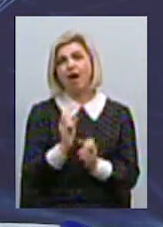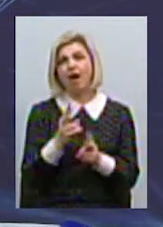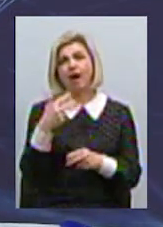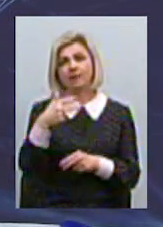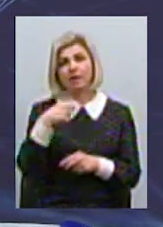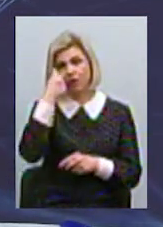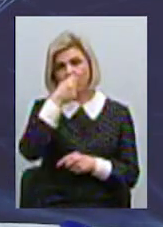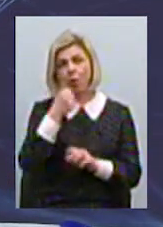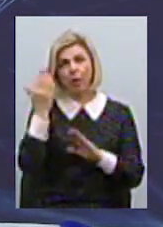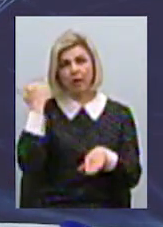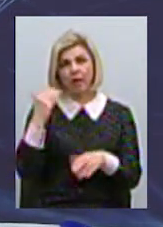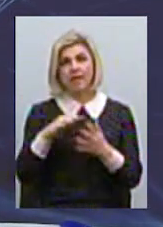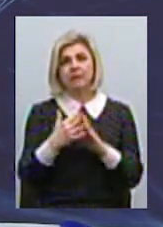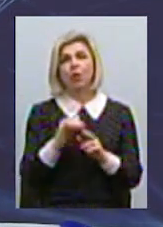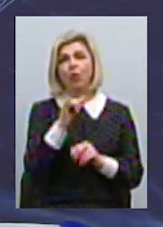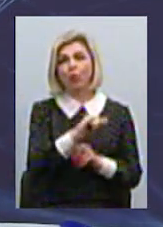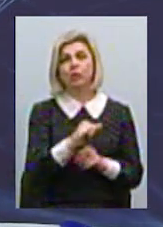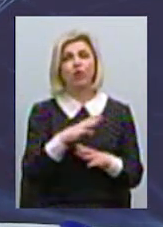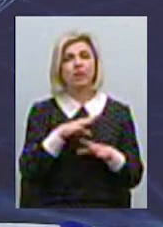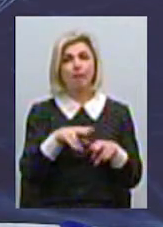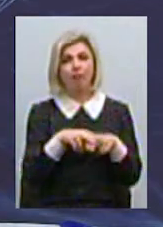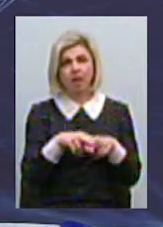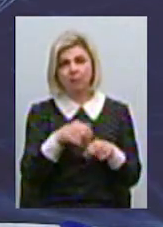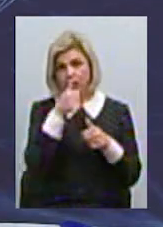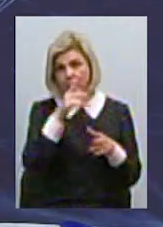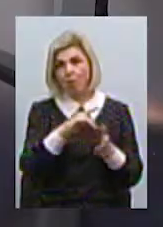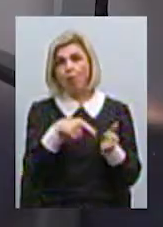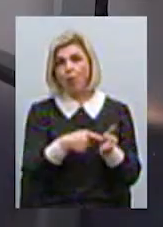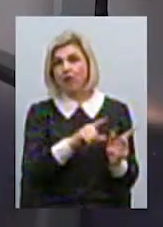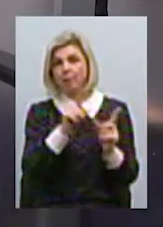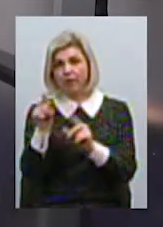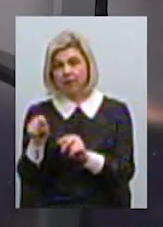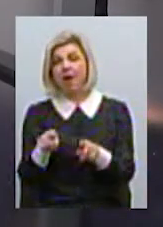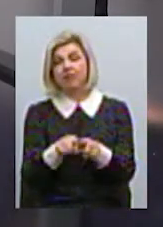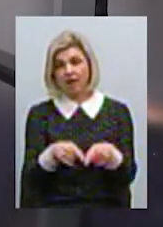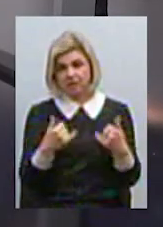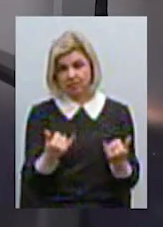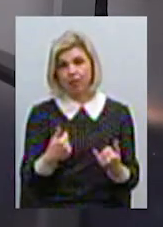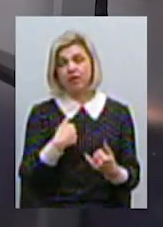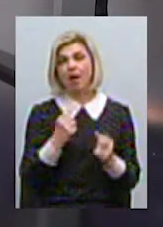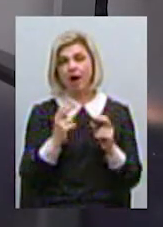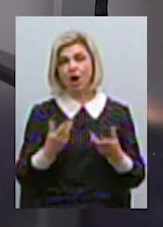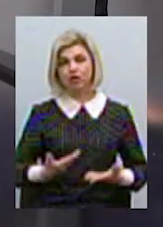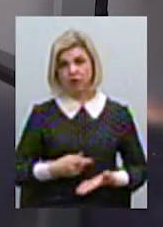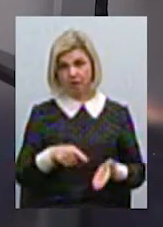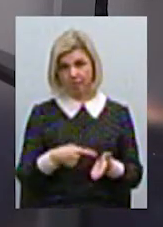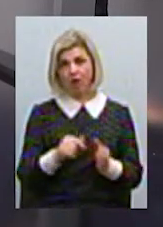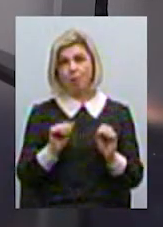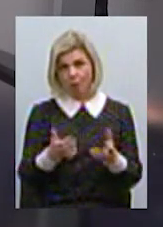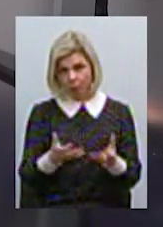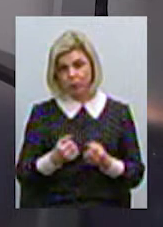коли селянин жив і в нього не було паспорту, він не мог в місто поїхати, так і сьогодні. Я, як житель міста, можу отримати 2 гектари